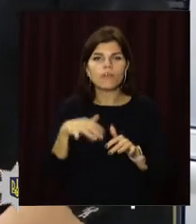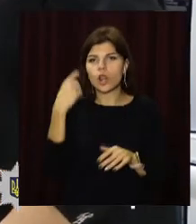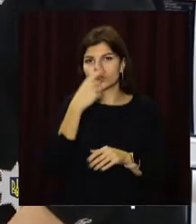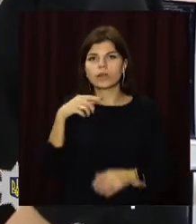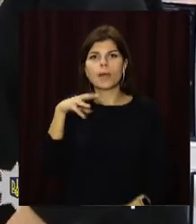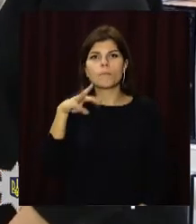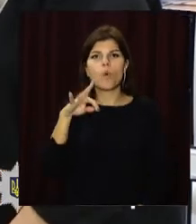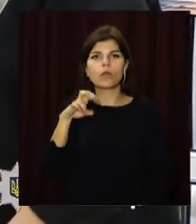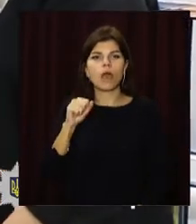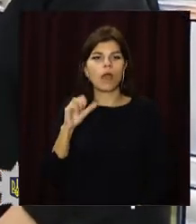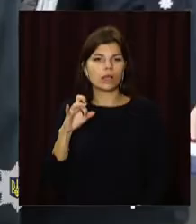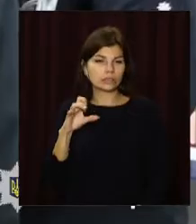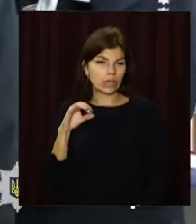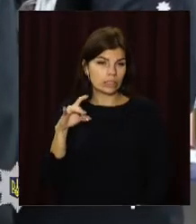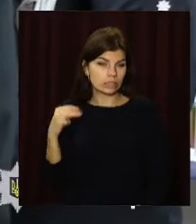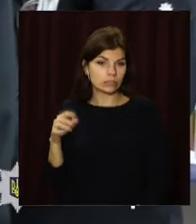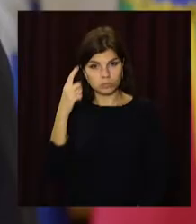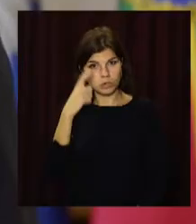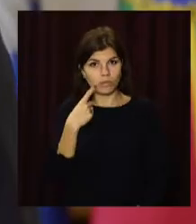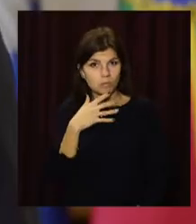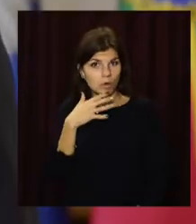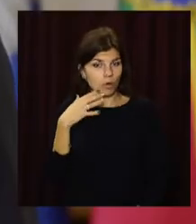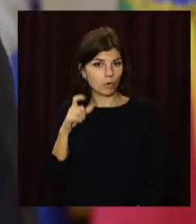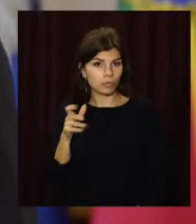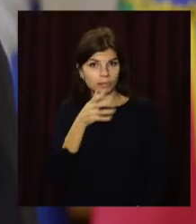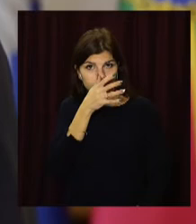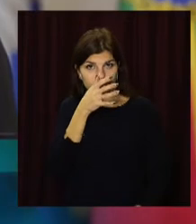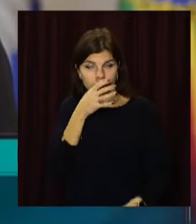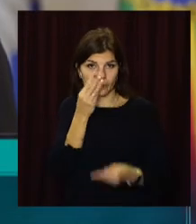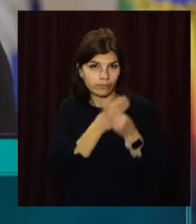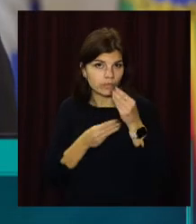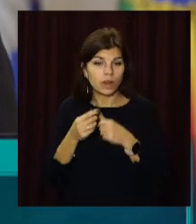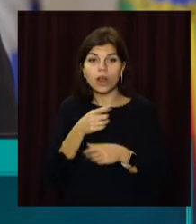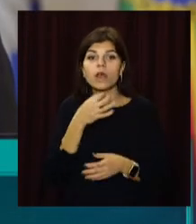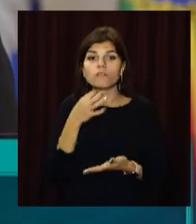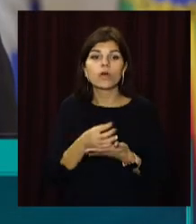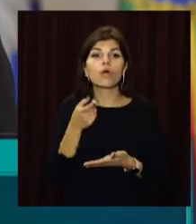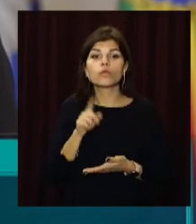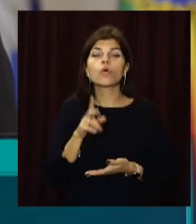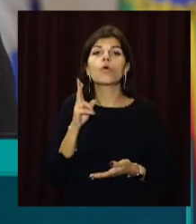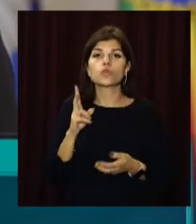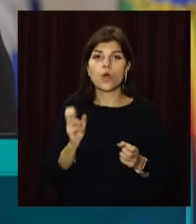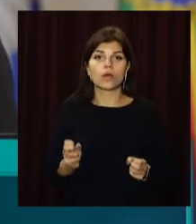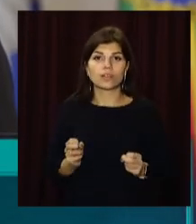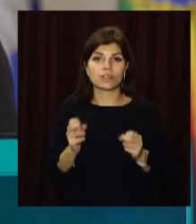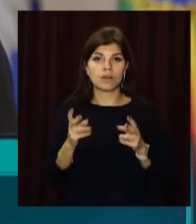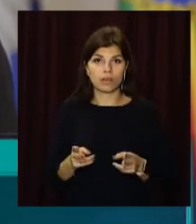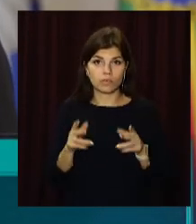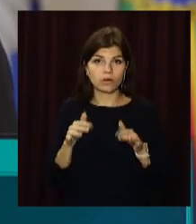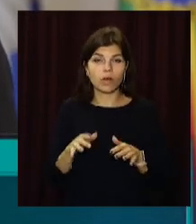справ України Денис Монастирський. Відповідальність тих, хто йде на це кримінальне правопорушення,